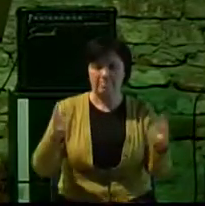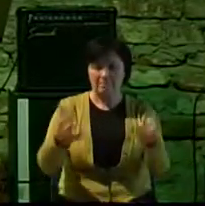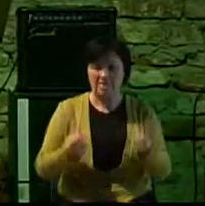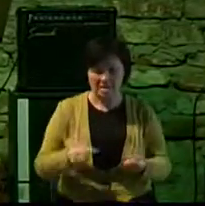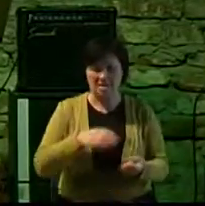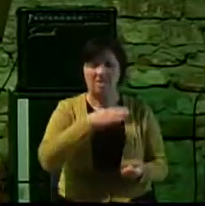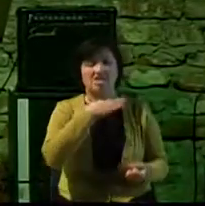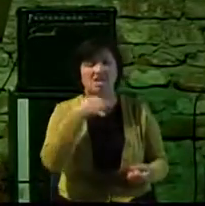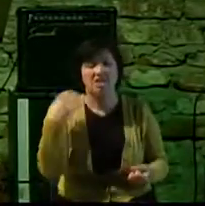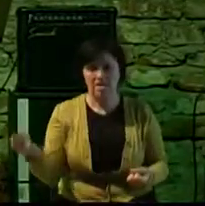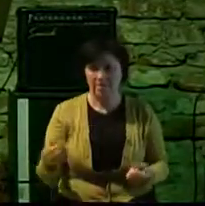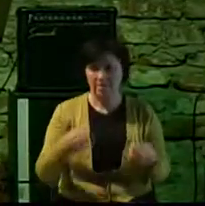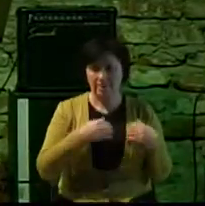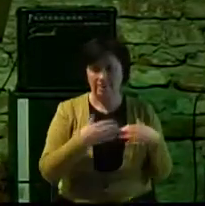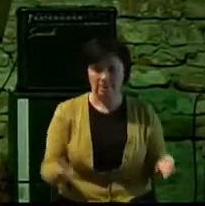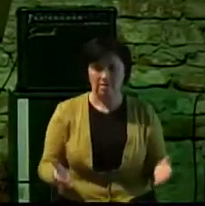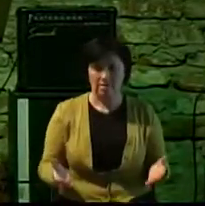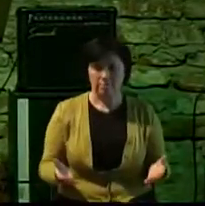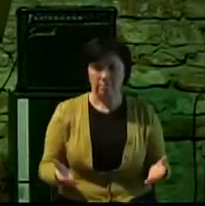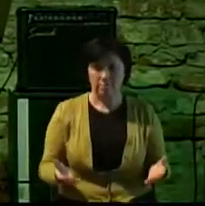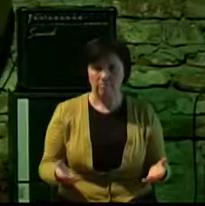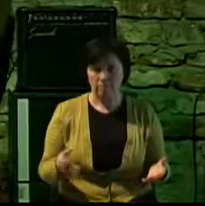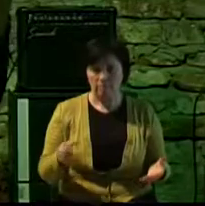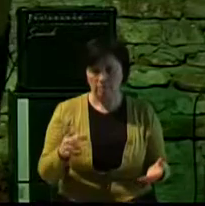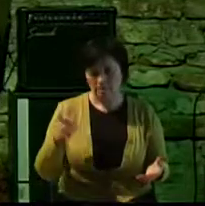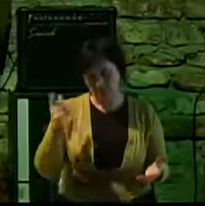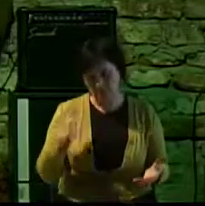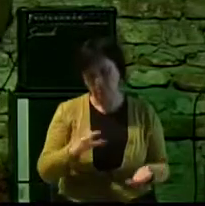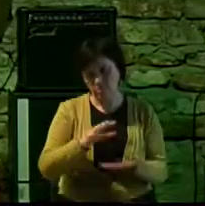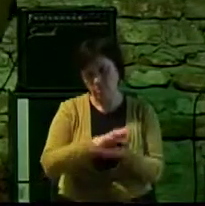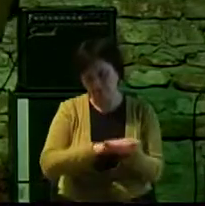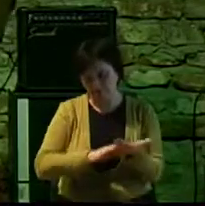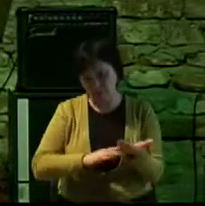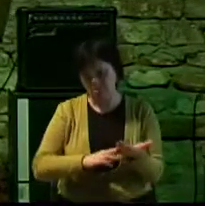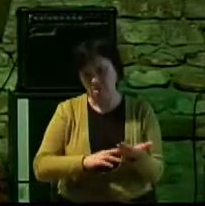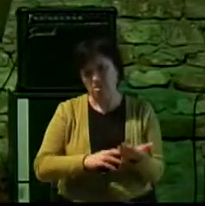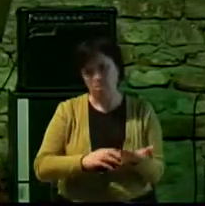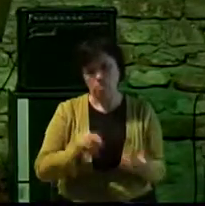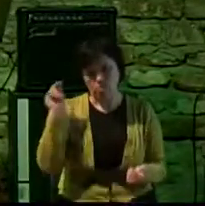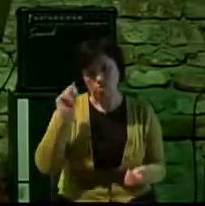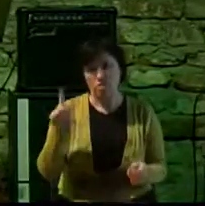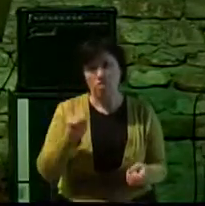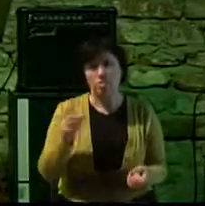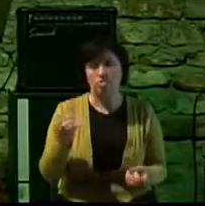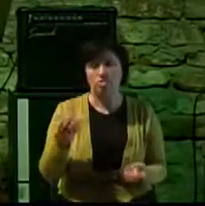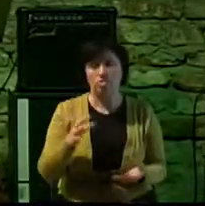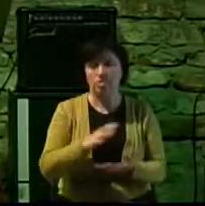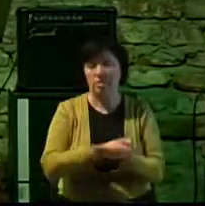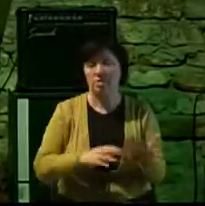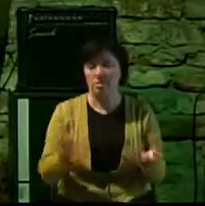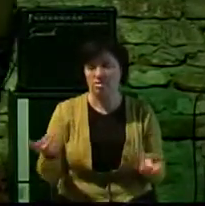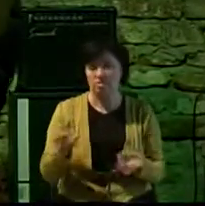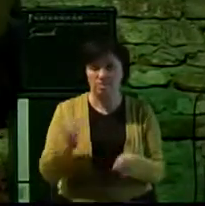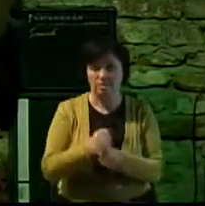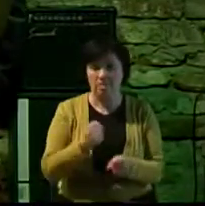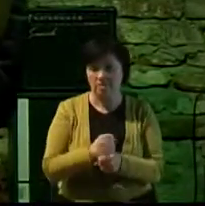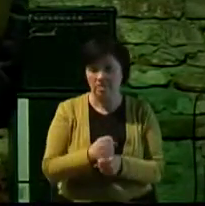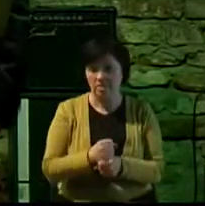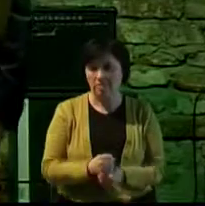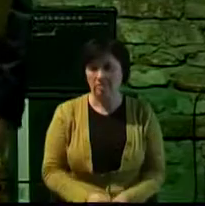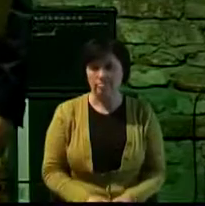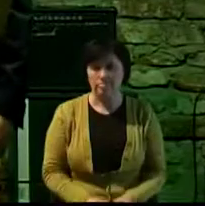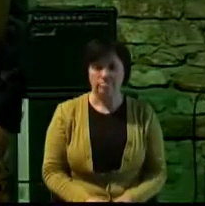непринятие, нежелание каяться, то Господь продолжает и учит, что же тогда дальше следует сделать с таким